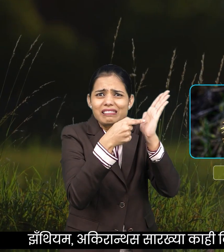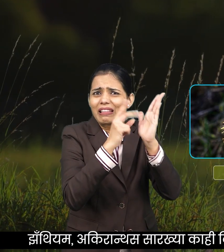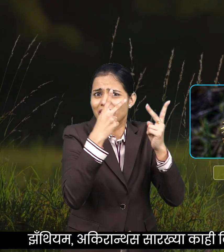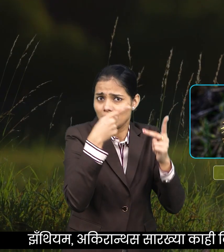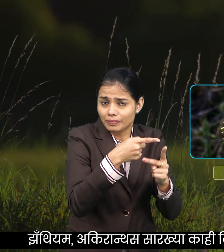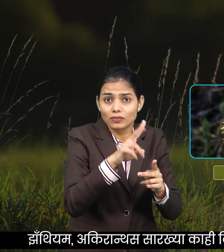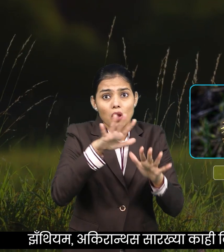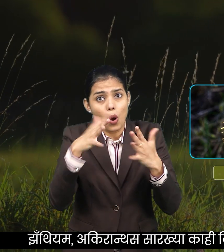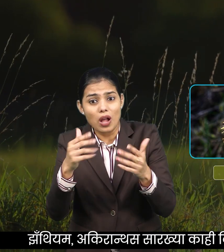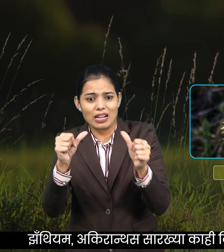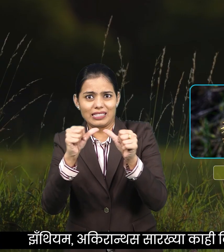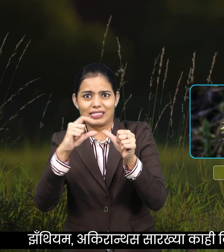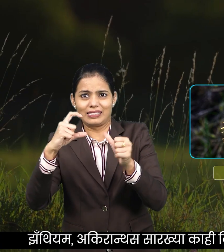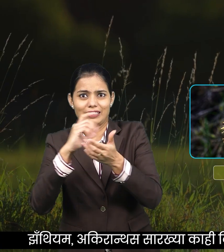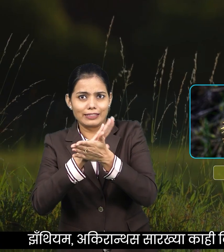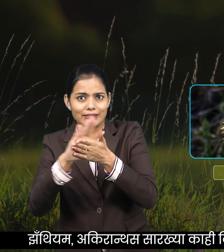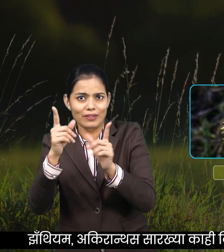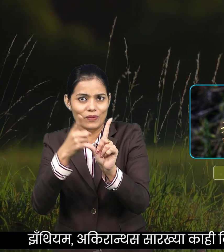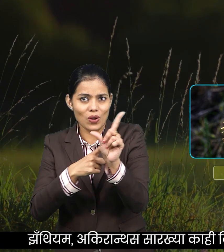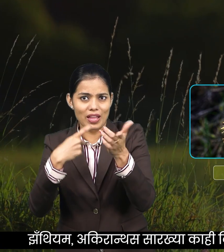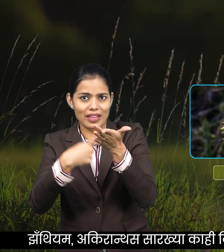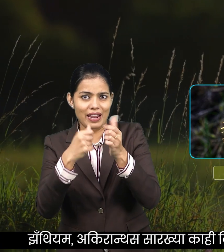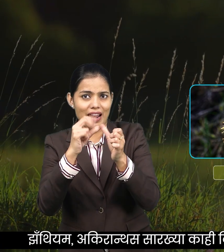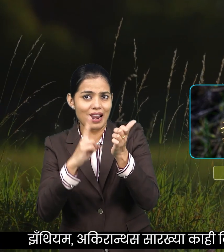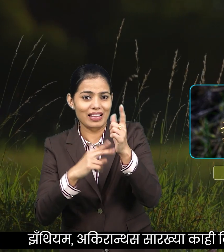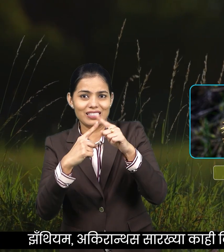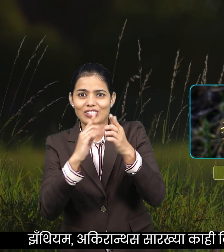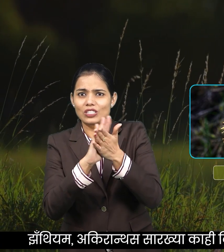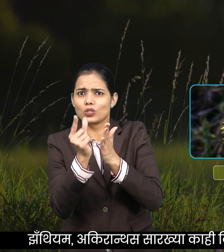हुक, काटे, ब्रिसल्स